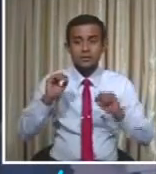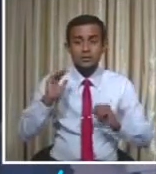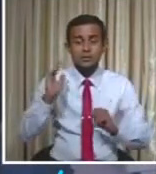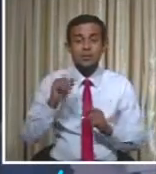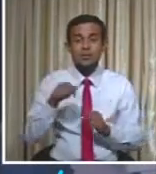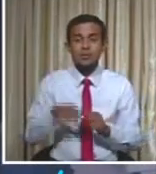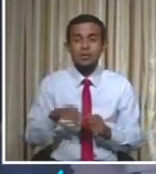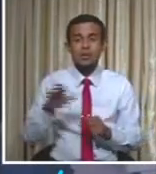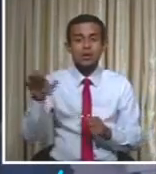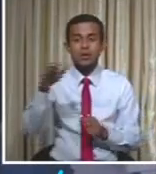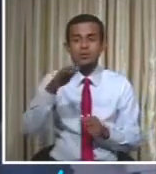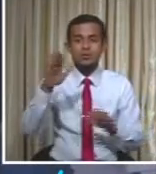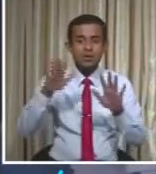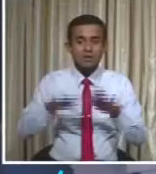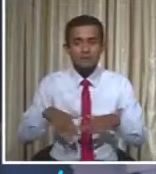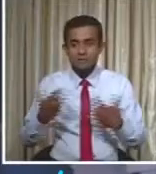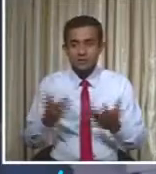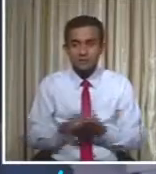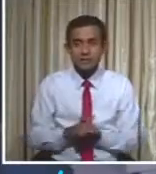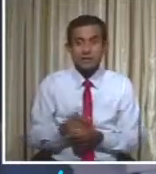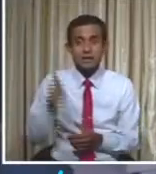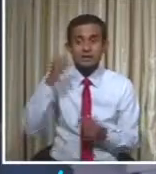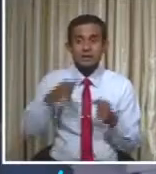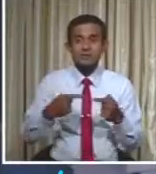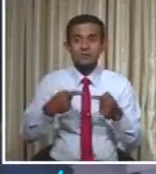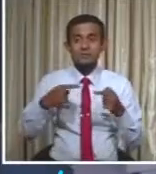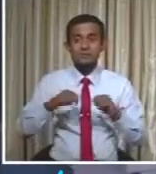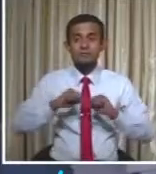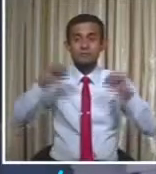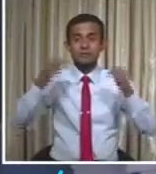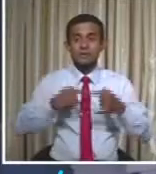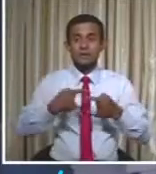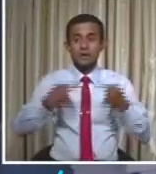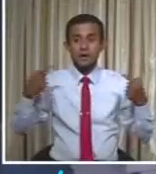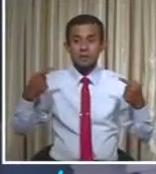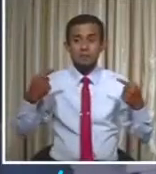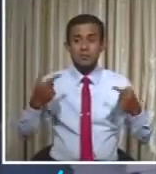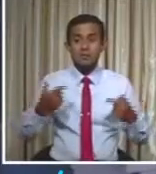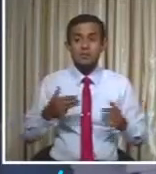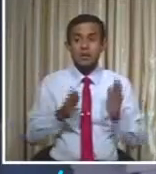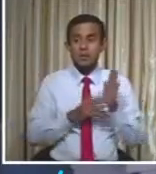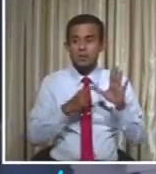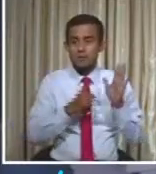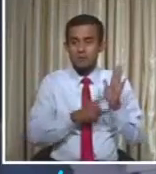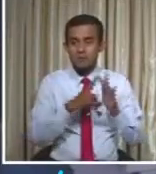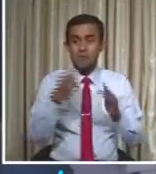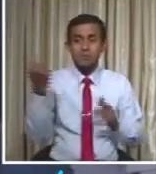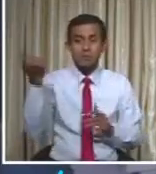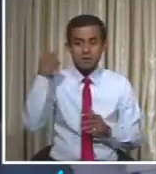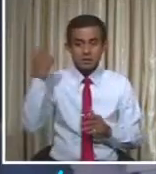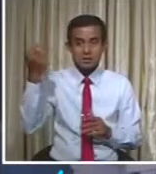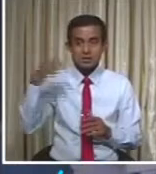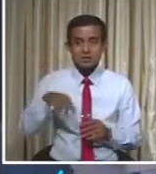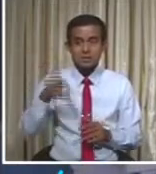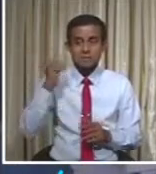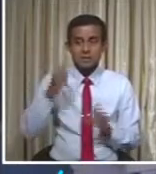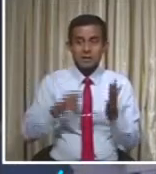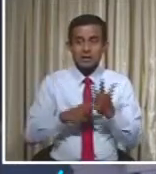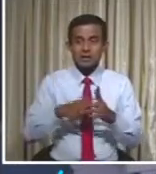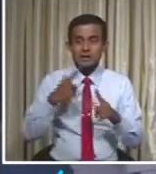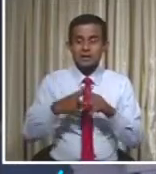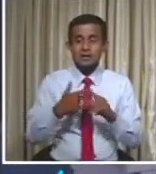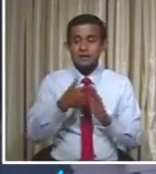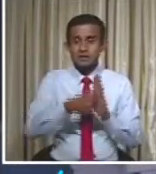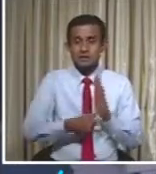මන්ත්‍රීවරු කවුරුවත් හිටියේ නැහැ එදා විරුද්ධව ඡන්දෙ දුන්නේ අපි මේ මලික් සමරවික්‍රමලා එදා ගෙනාපු විශේෂ බදුසහන දෙන